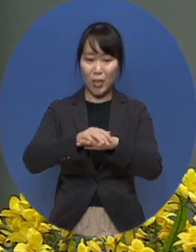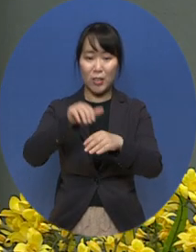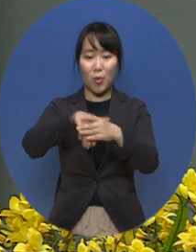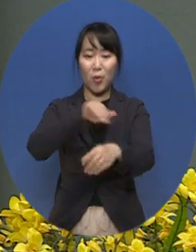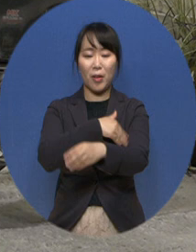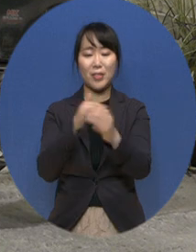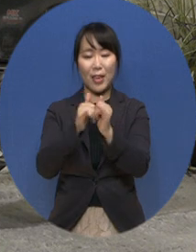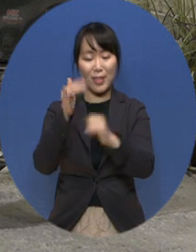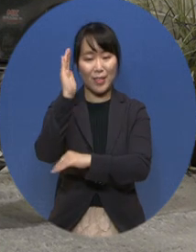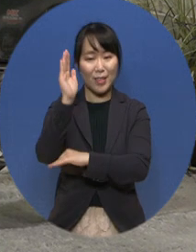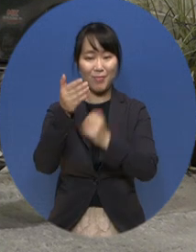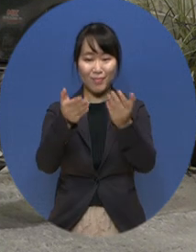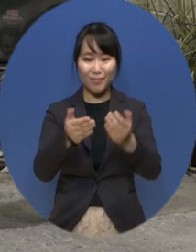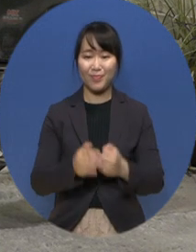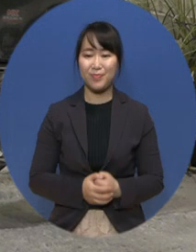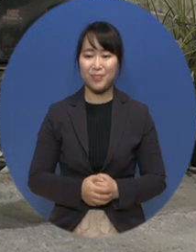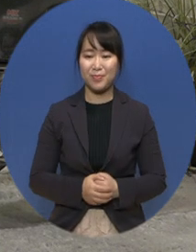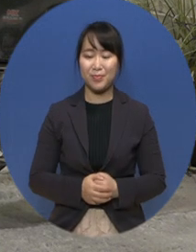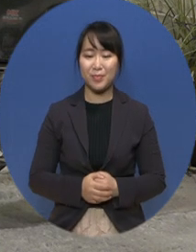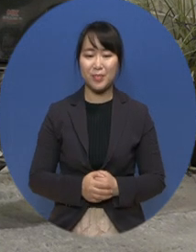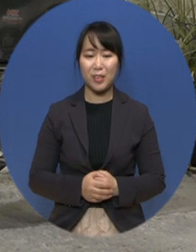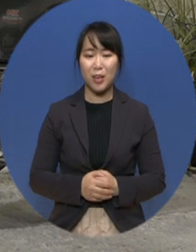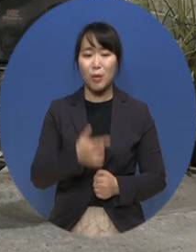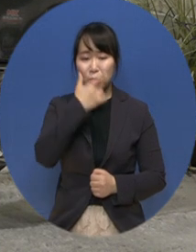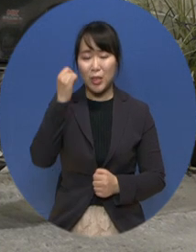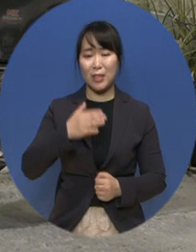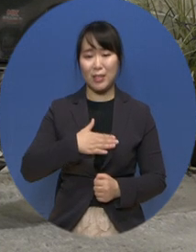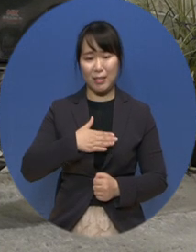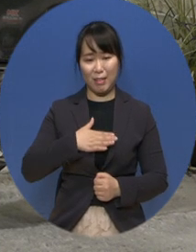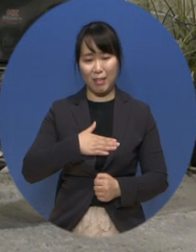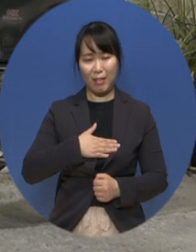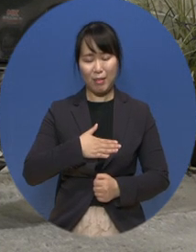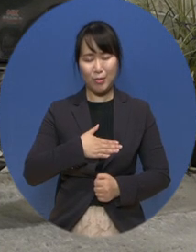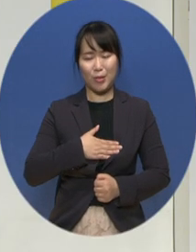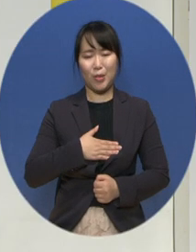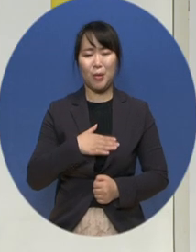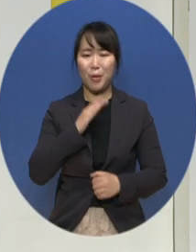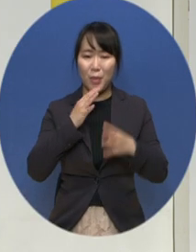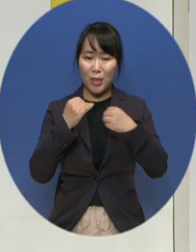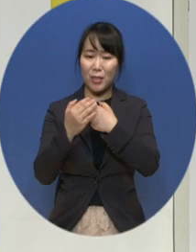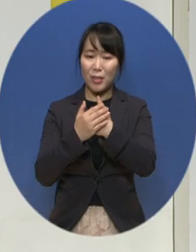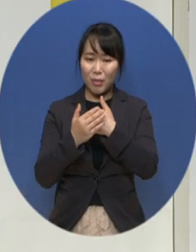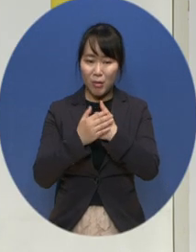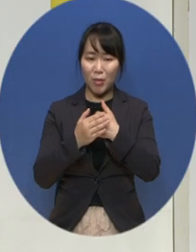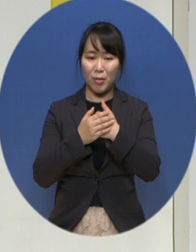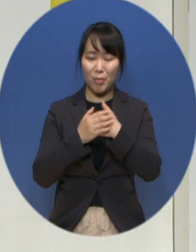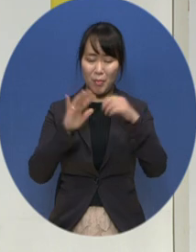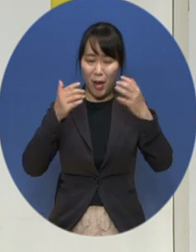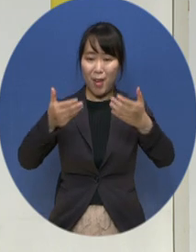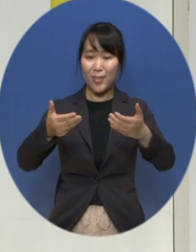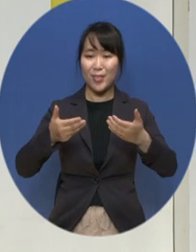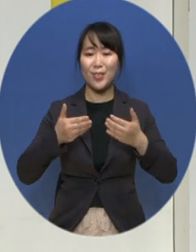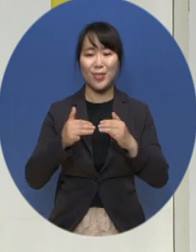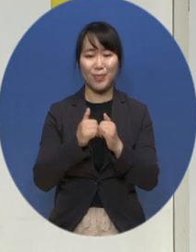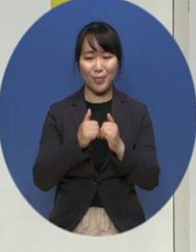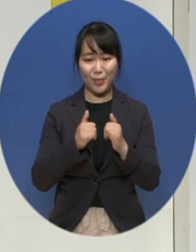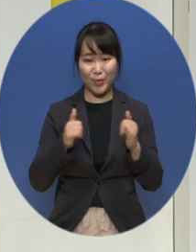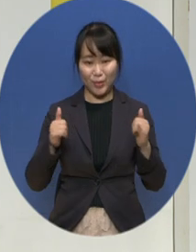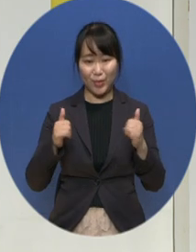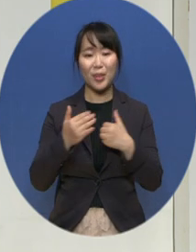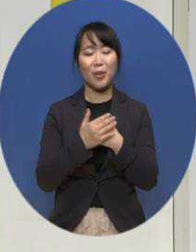해주세요 예 아 부족한 제게 과분한 지지와 소원을 보내주신 덕분에